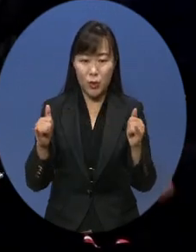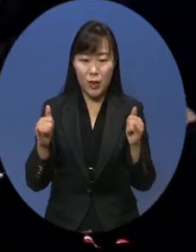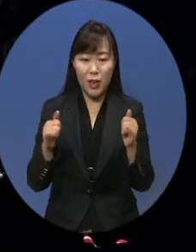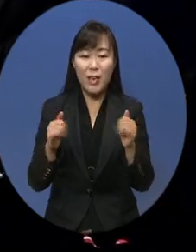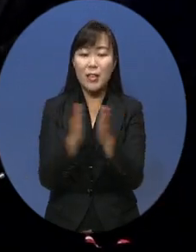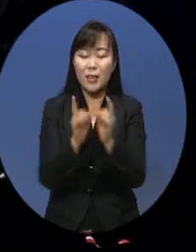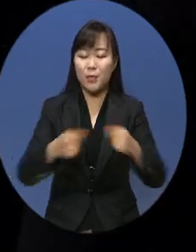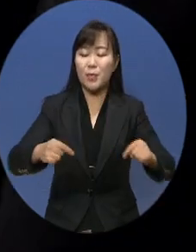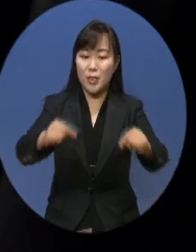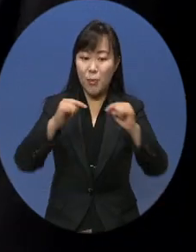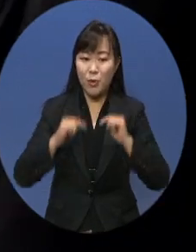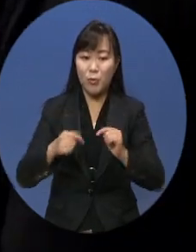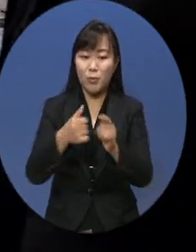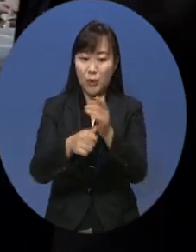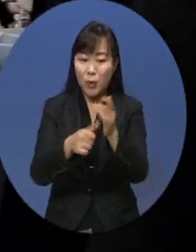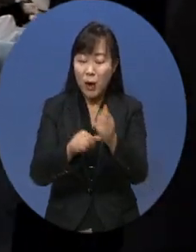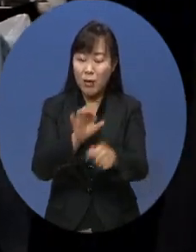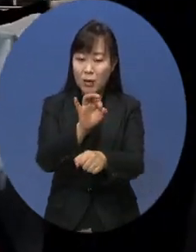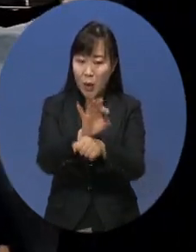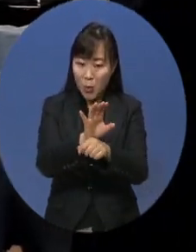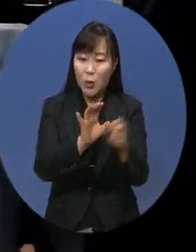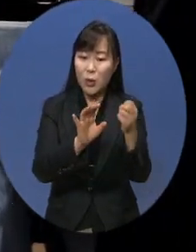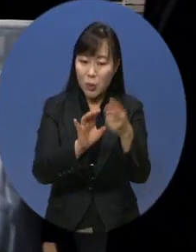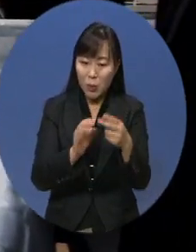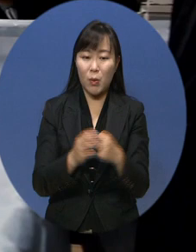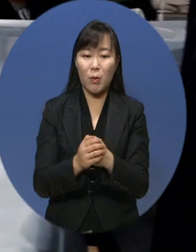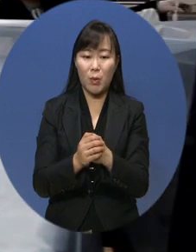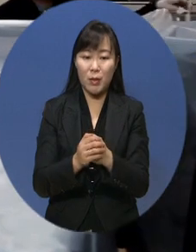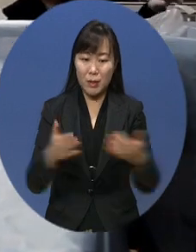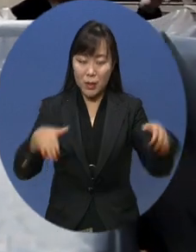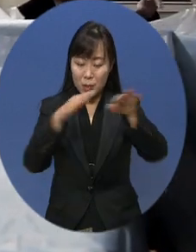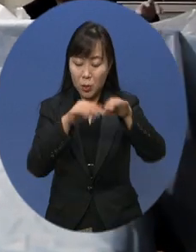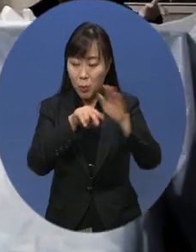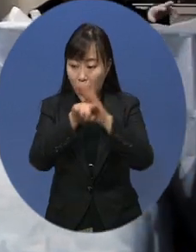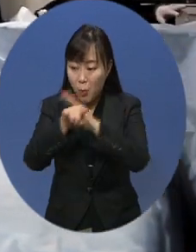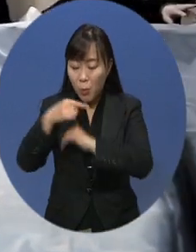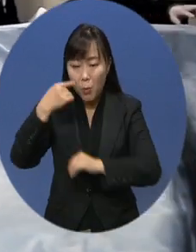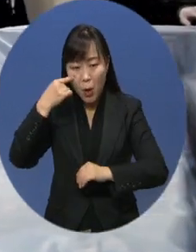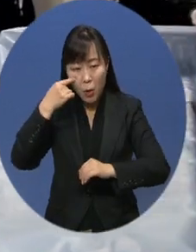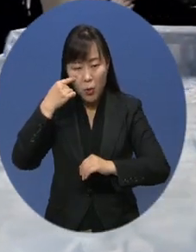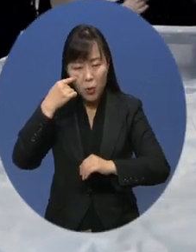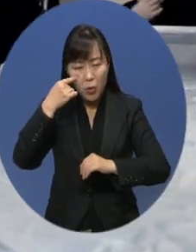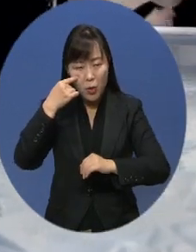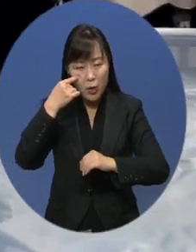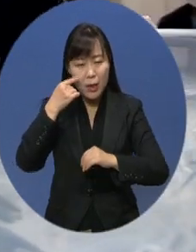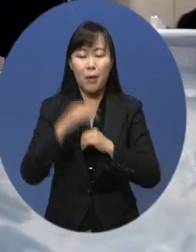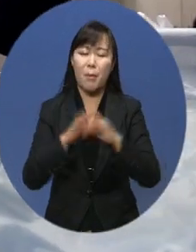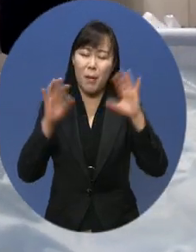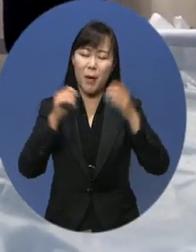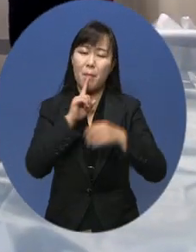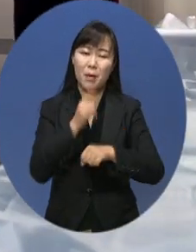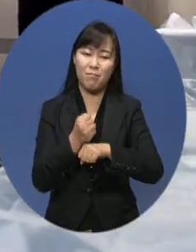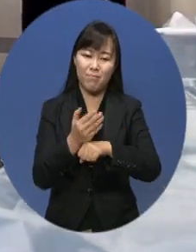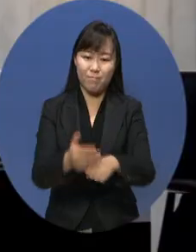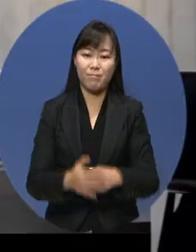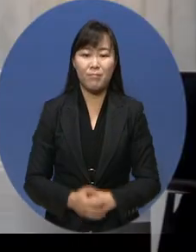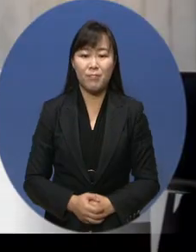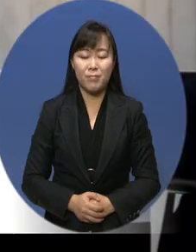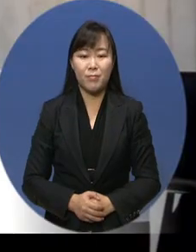바자회에 직접 참여하여 제품도 구매하고 시설도 돌아보며 응원의 메시지도